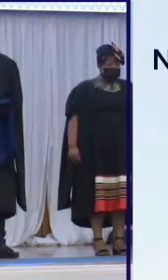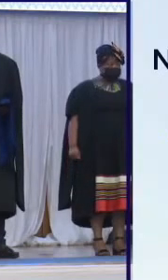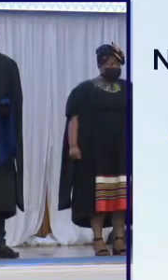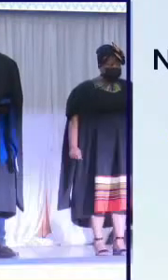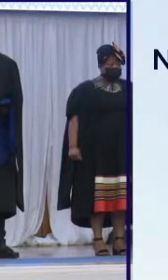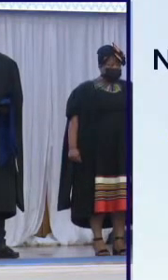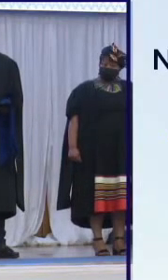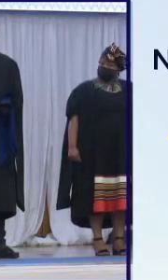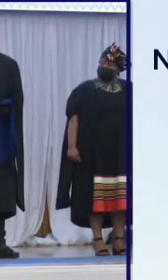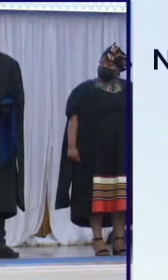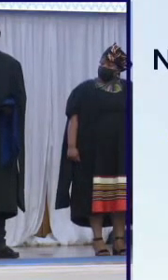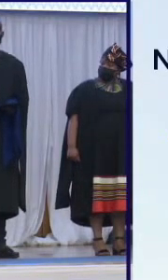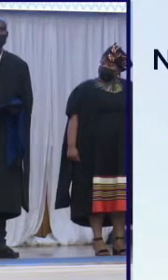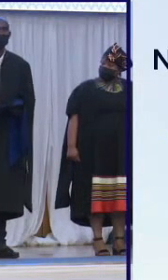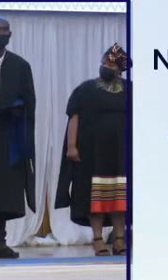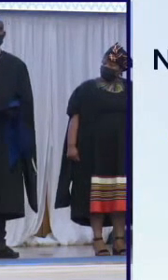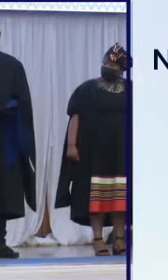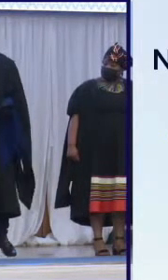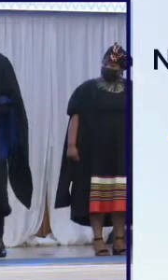Yonelisa Mpisane.